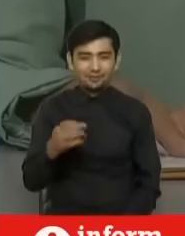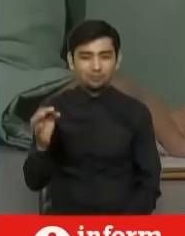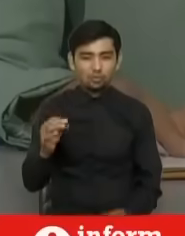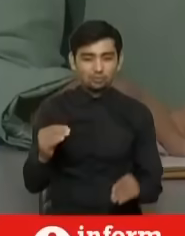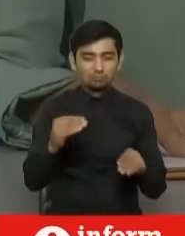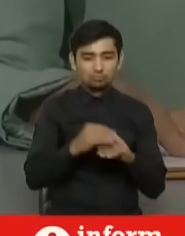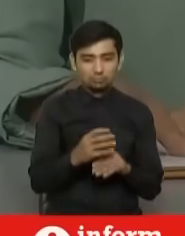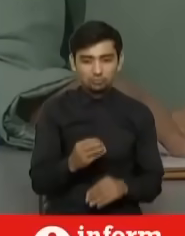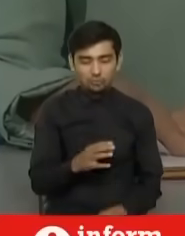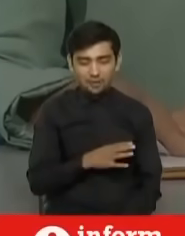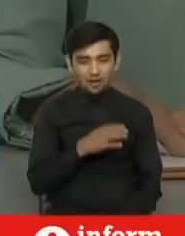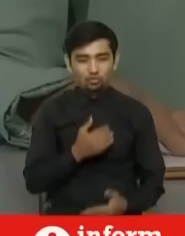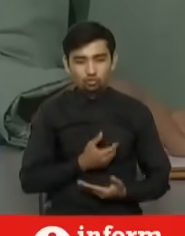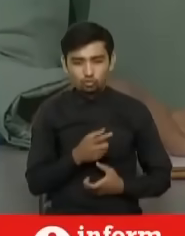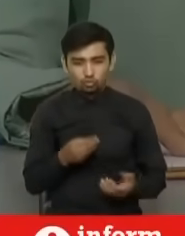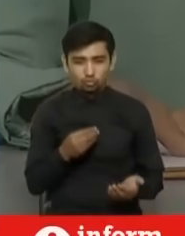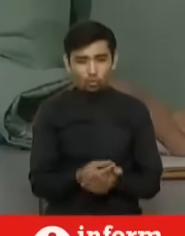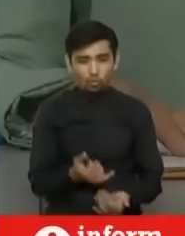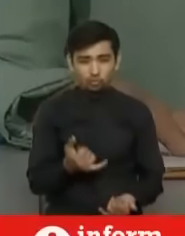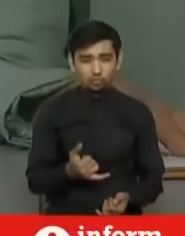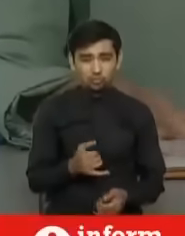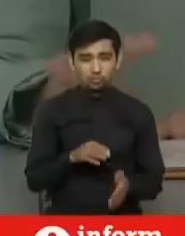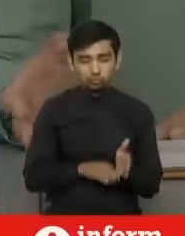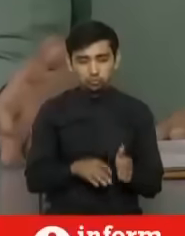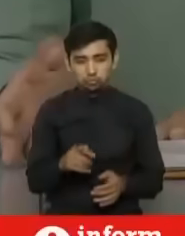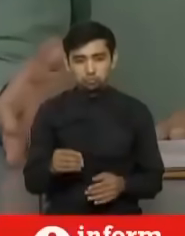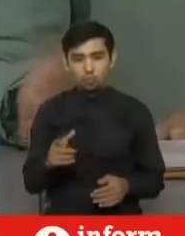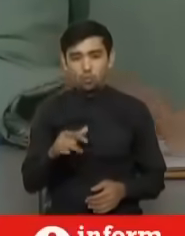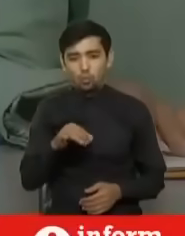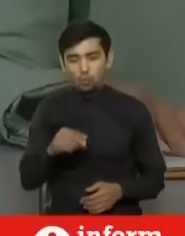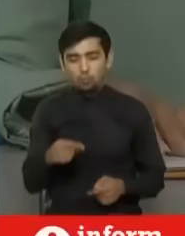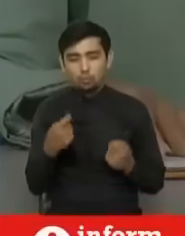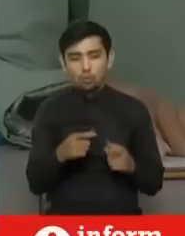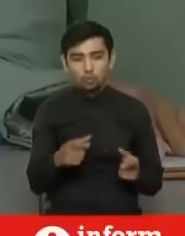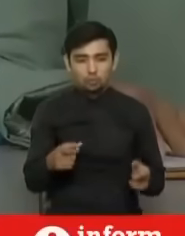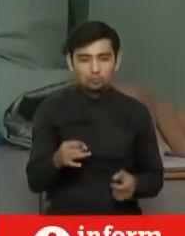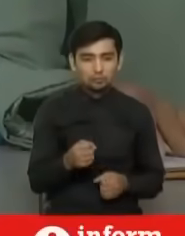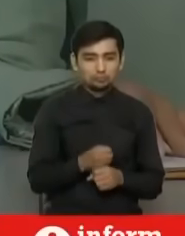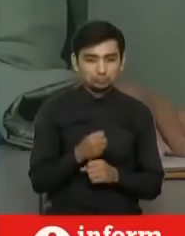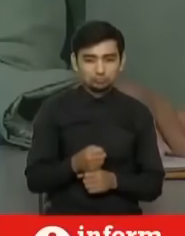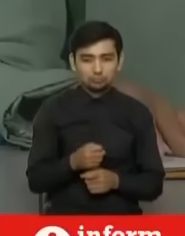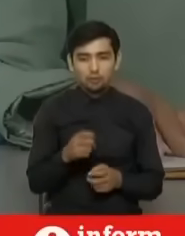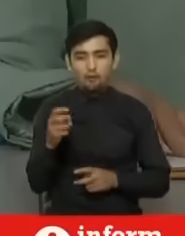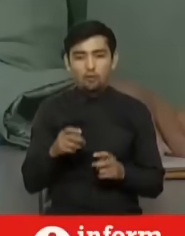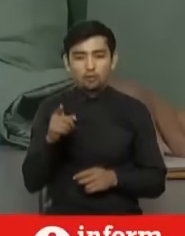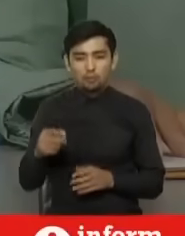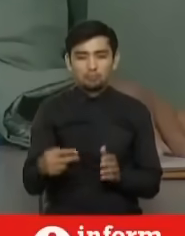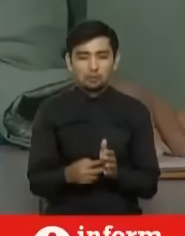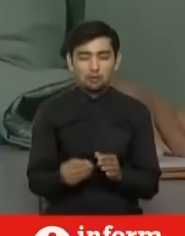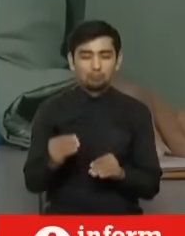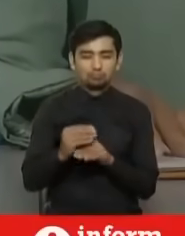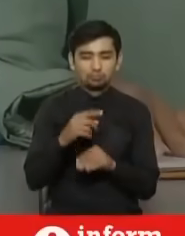кеткен. Тұрғындар қымбатшылық қалтаны қағат десе, көмір сатушылар өндірушілер бағаны өсіріп жібергенін айтып